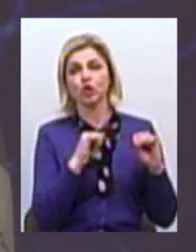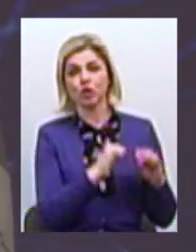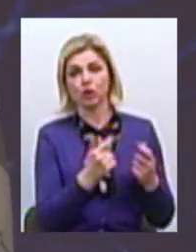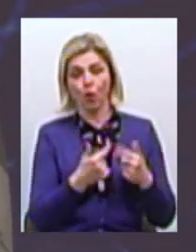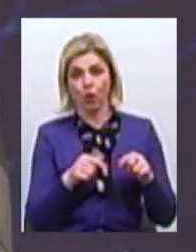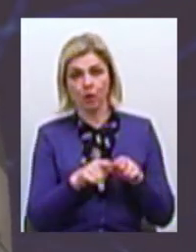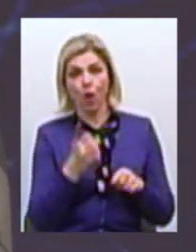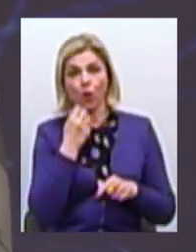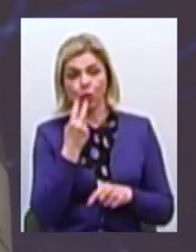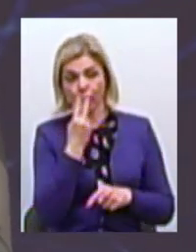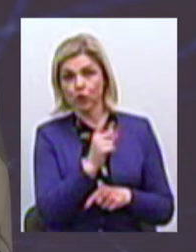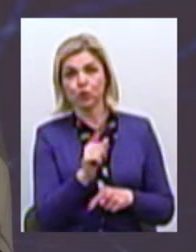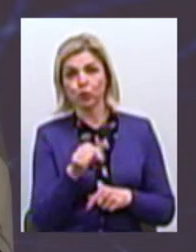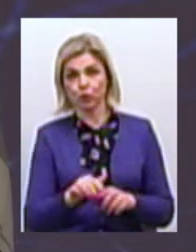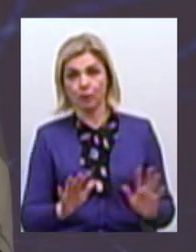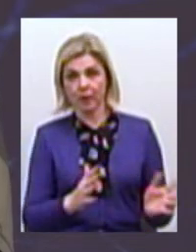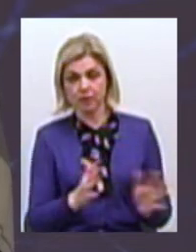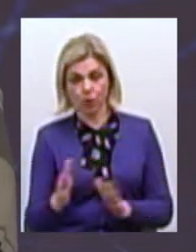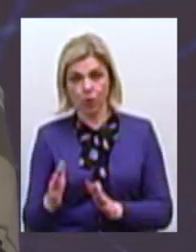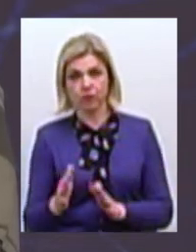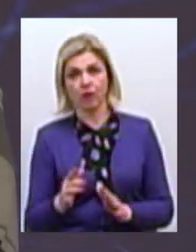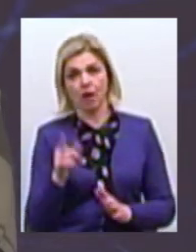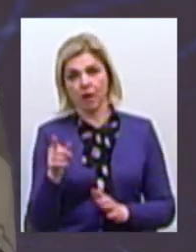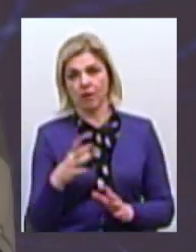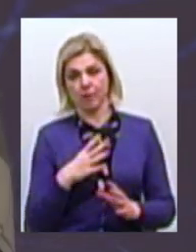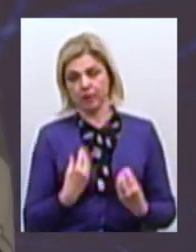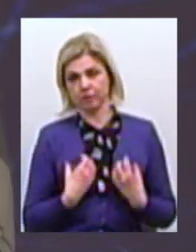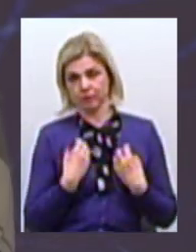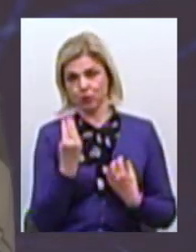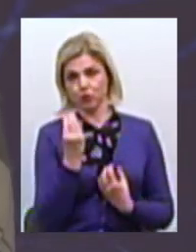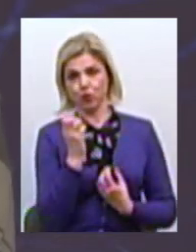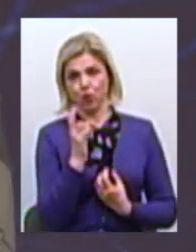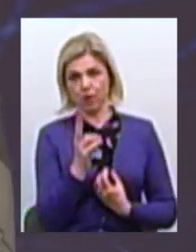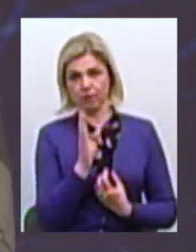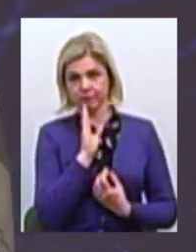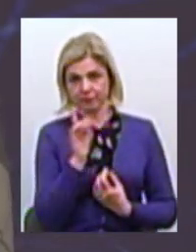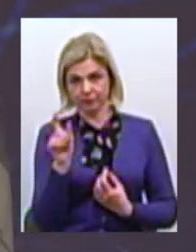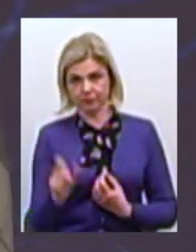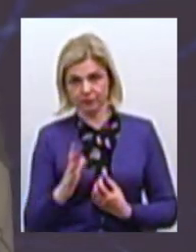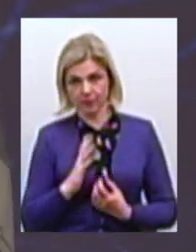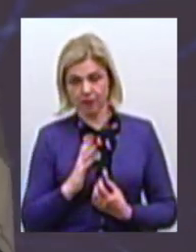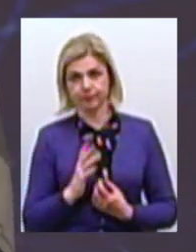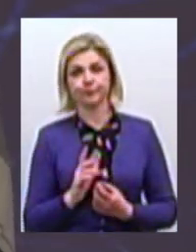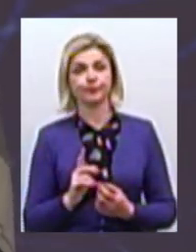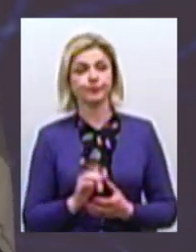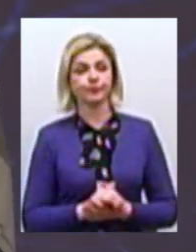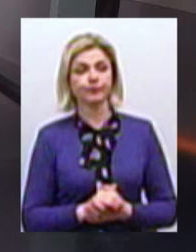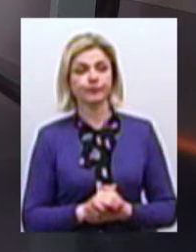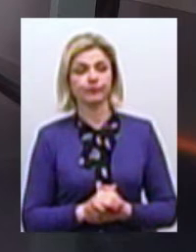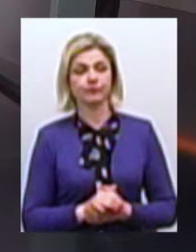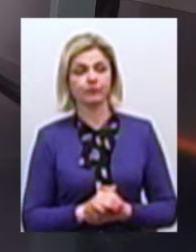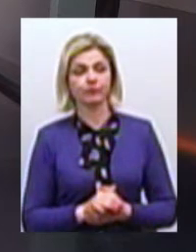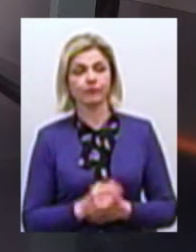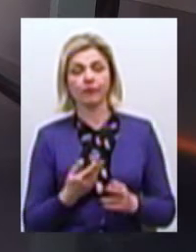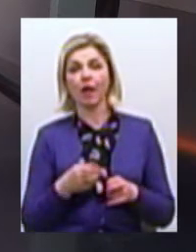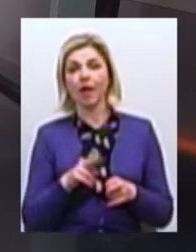она увидела, что здесь происходит, ну, скажем так, она была несколько шокирована. То есть, в принципе, этот